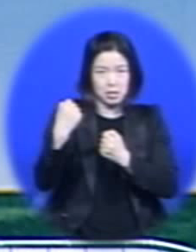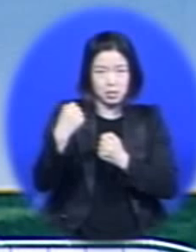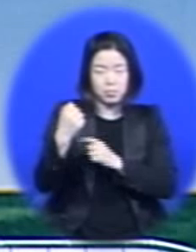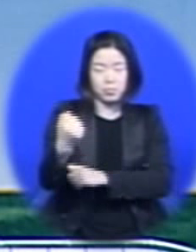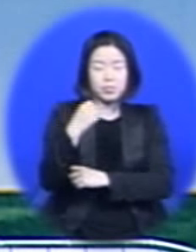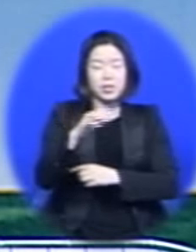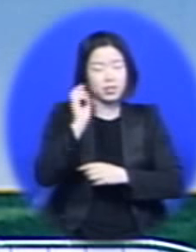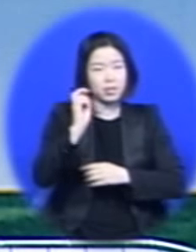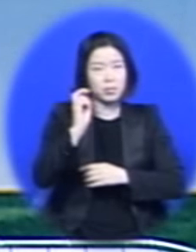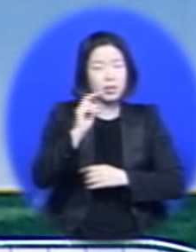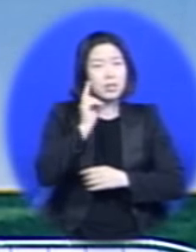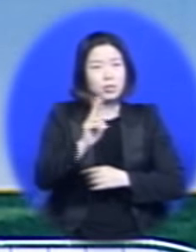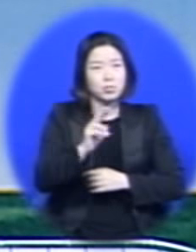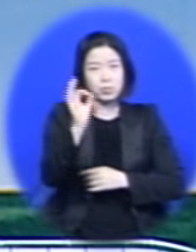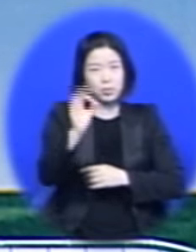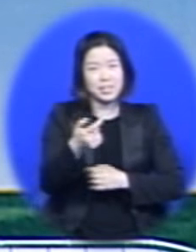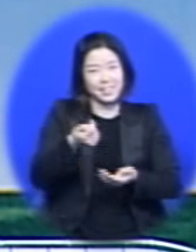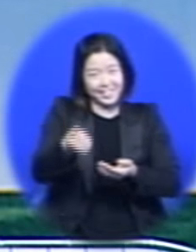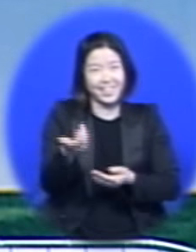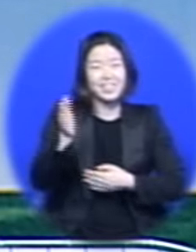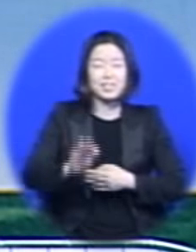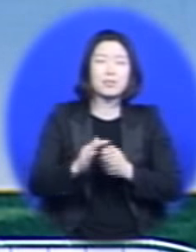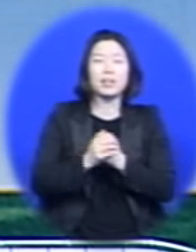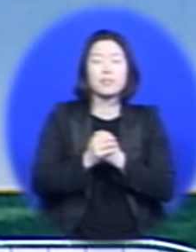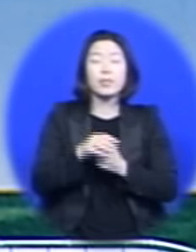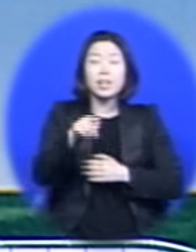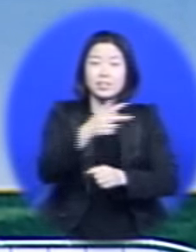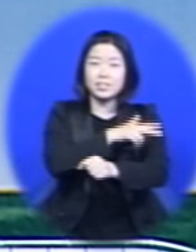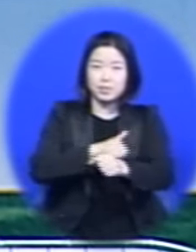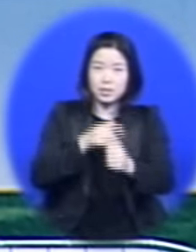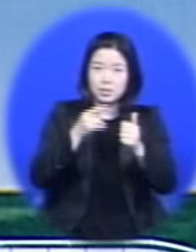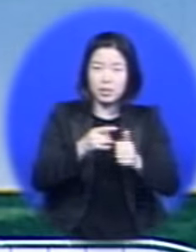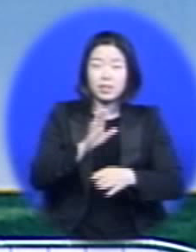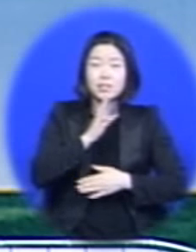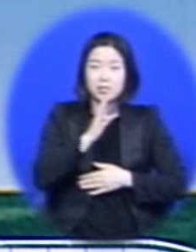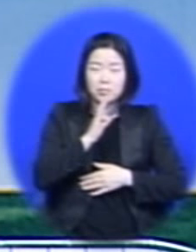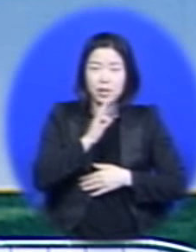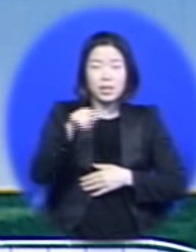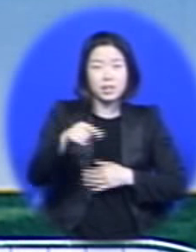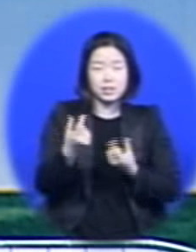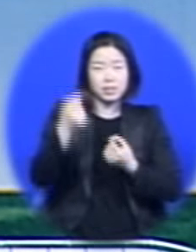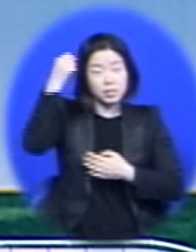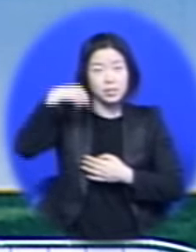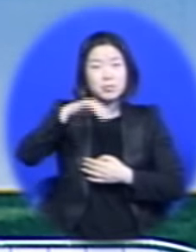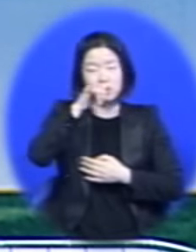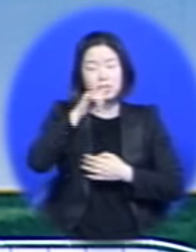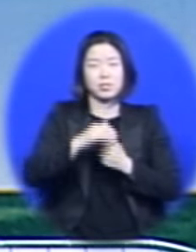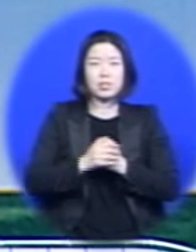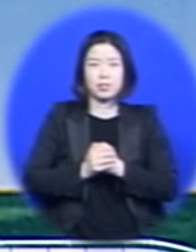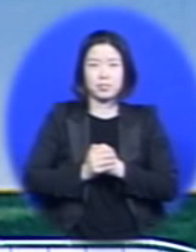위력이라고 하기에는 너무 돈이 작지만 그 집사님에게는 정말 그런 느낌이